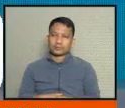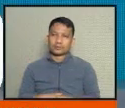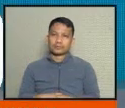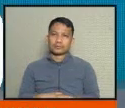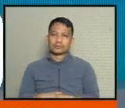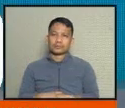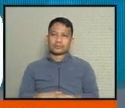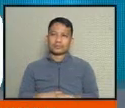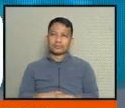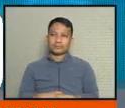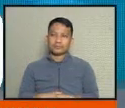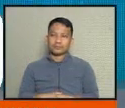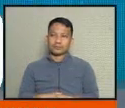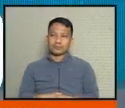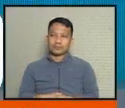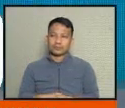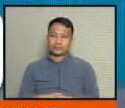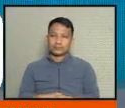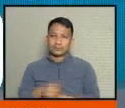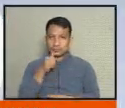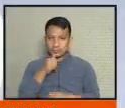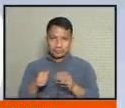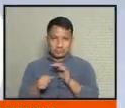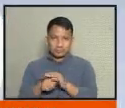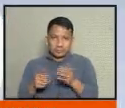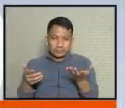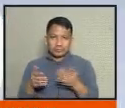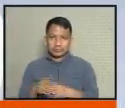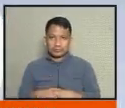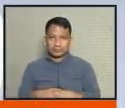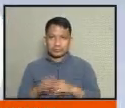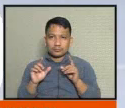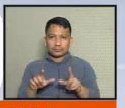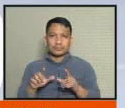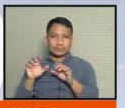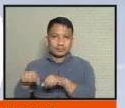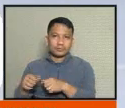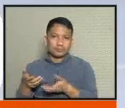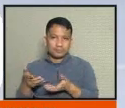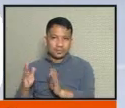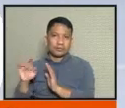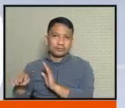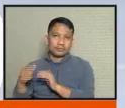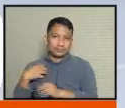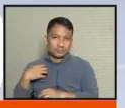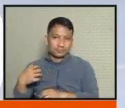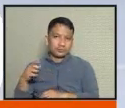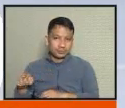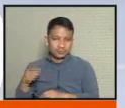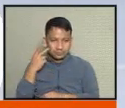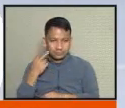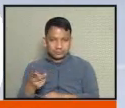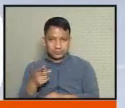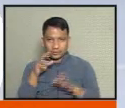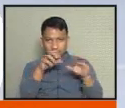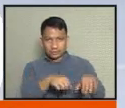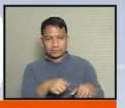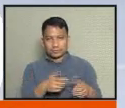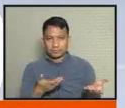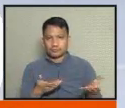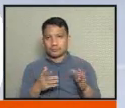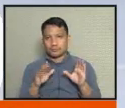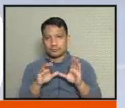yan sir. Di pag nagtago sila sir, di lalabas yung warrant. Di bahala na po yung mga otoridad na hantingin siya pag mayroong warrant na o